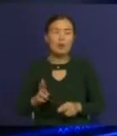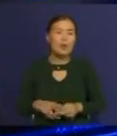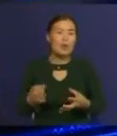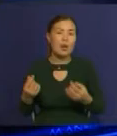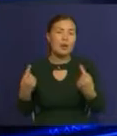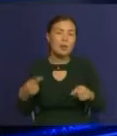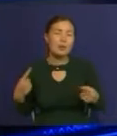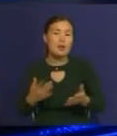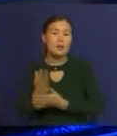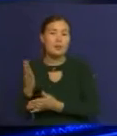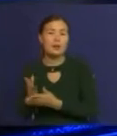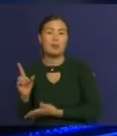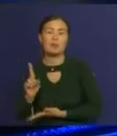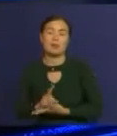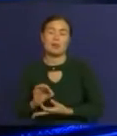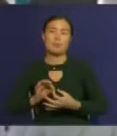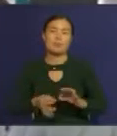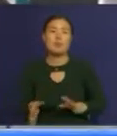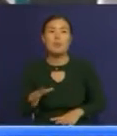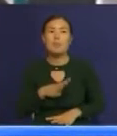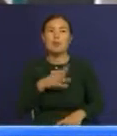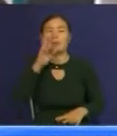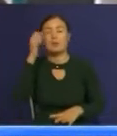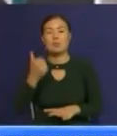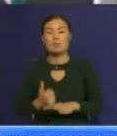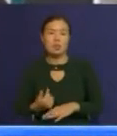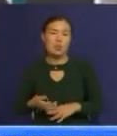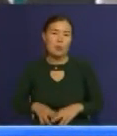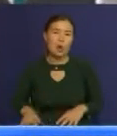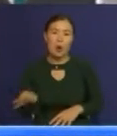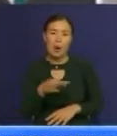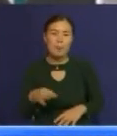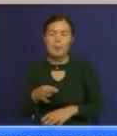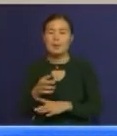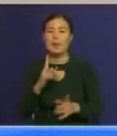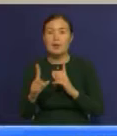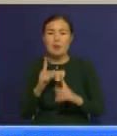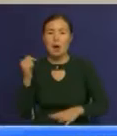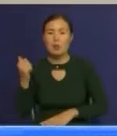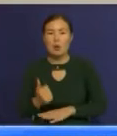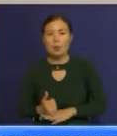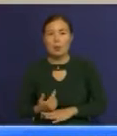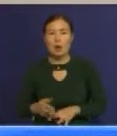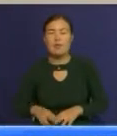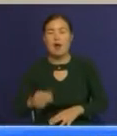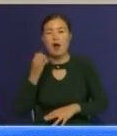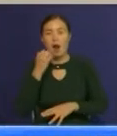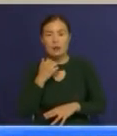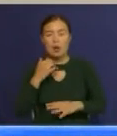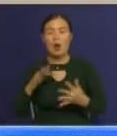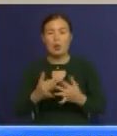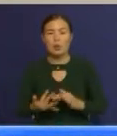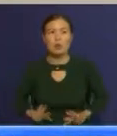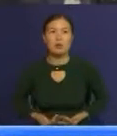одан туындайтын міндеттер жөнінде баяндама жасалды. Мекеме басшылары, облыстық, аудандық мәслихат депутаттары, ардагерлер және аудан